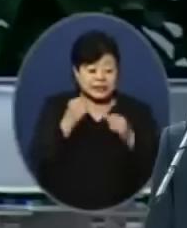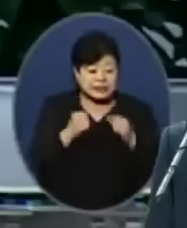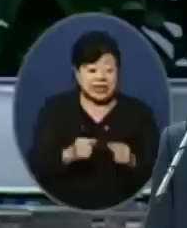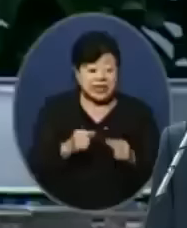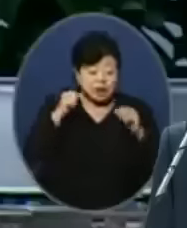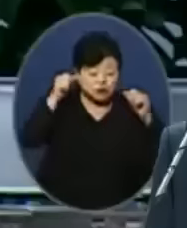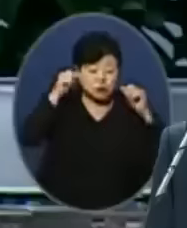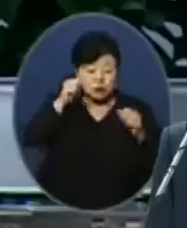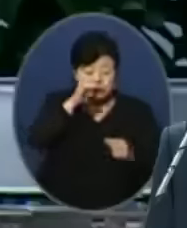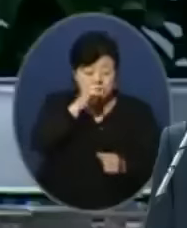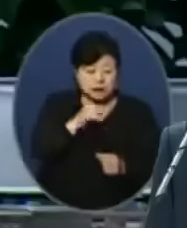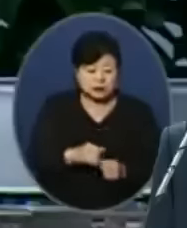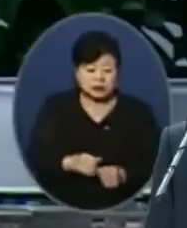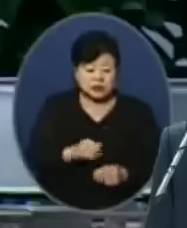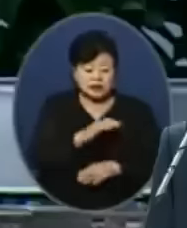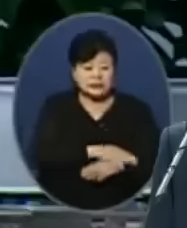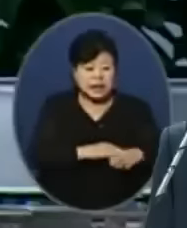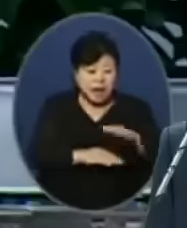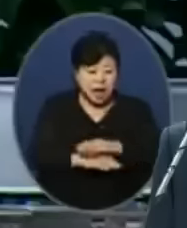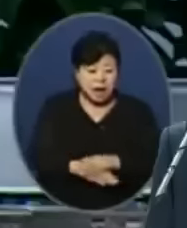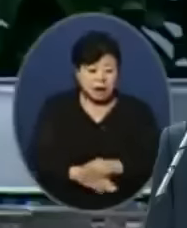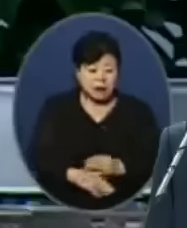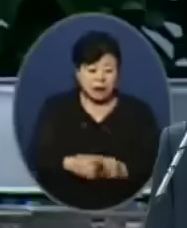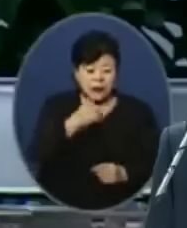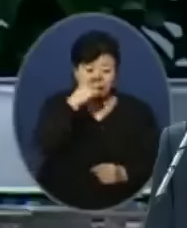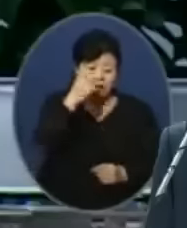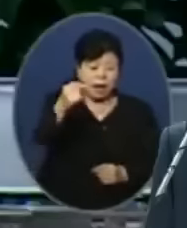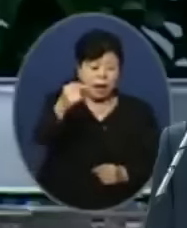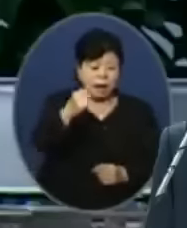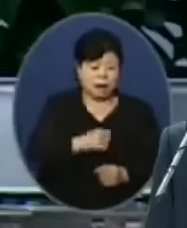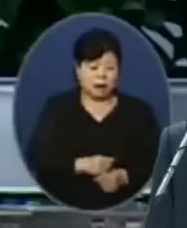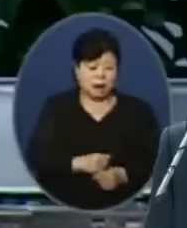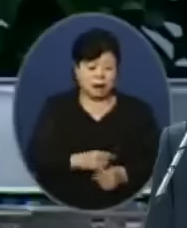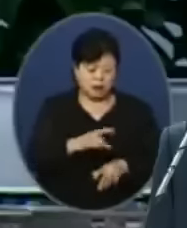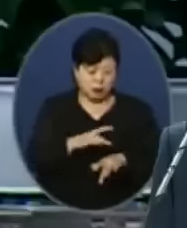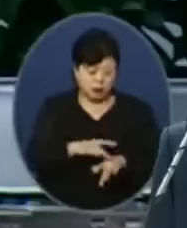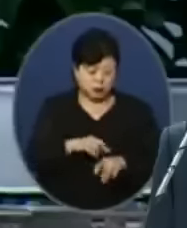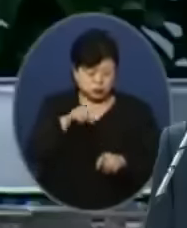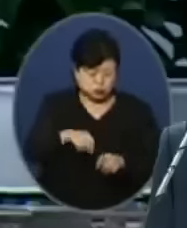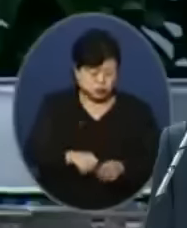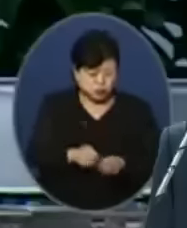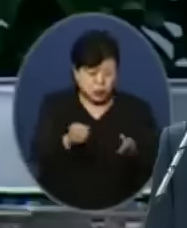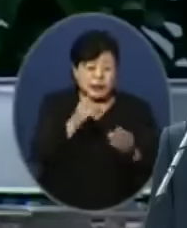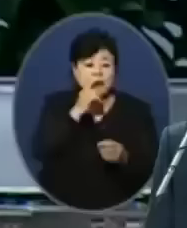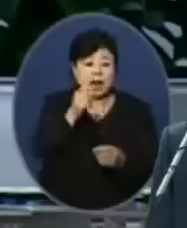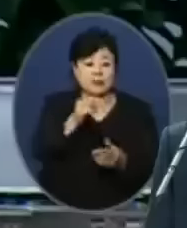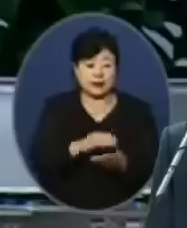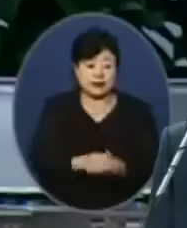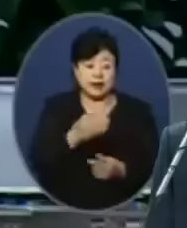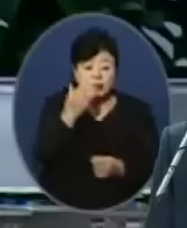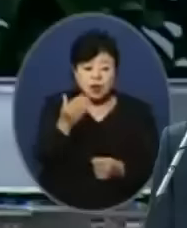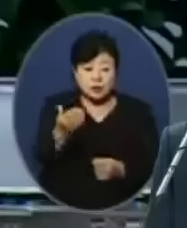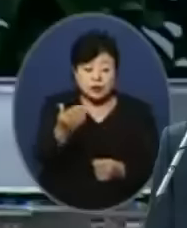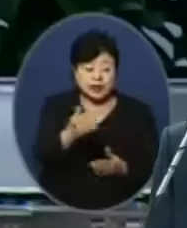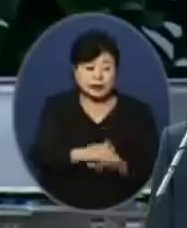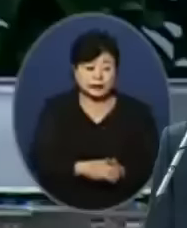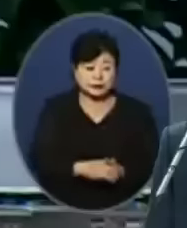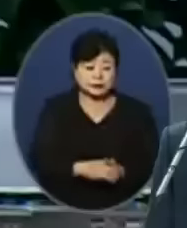살았고 운동력이 있어 좌우의 날쓴 검보다 열의하여 혼과 영과 및 관절과 골쇠를 쪼갠다고 했는데 바로 여러분의